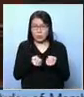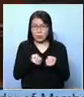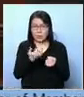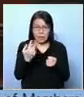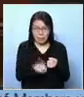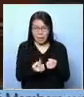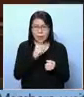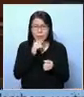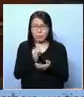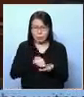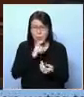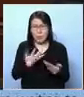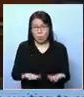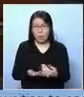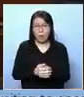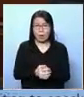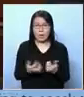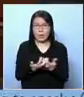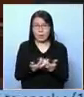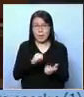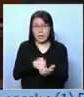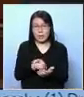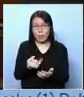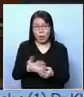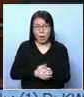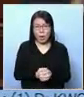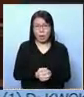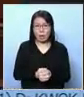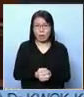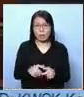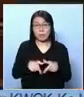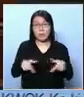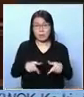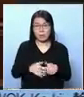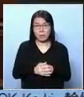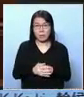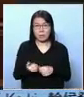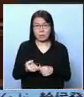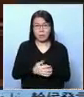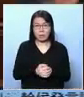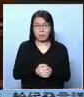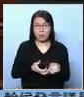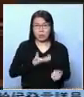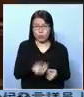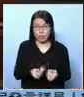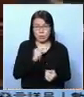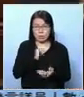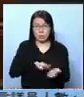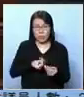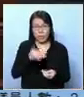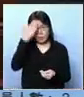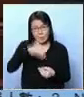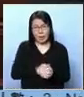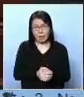款啊？啊，計埋息口俾人好唔好啊？勇敢啲啊，係咪？收咗捐款，褪翻嚟啦！你識得